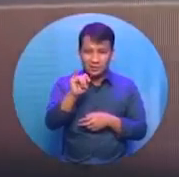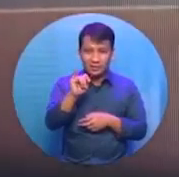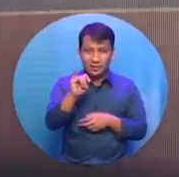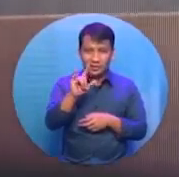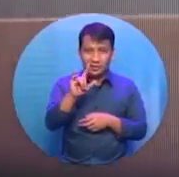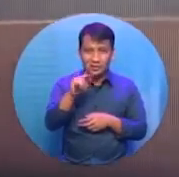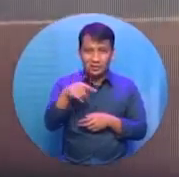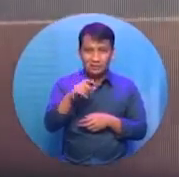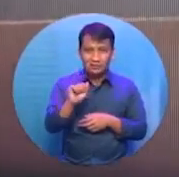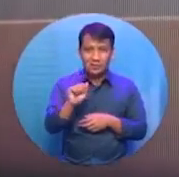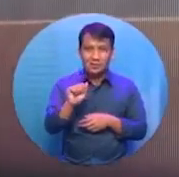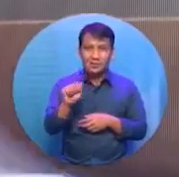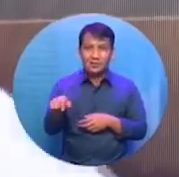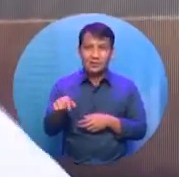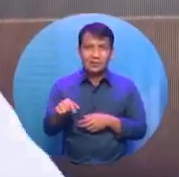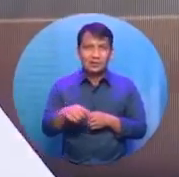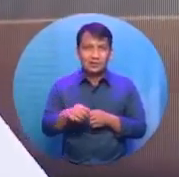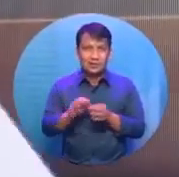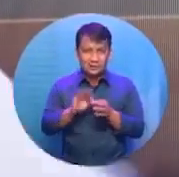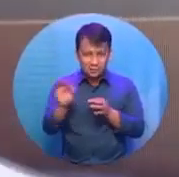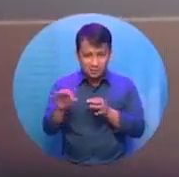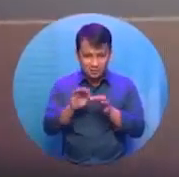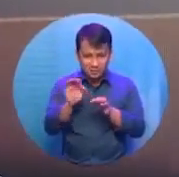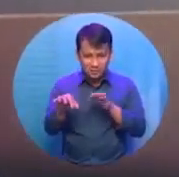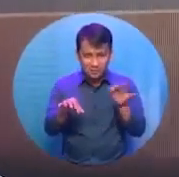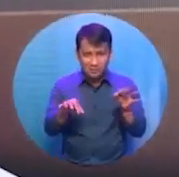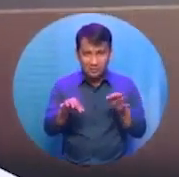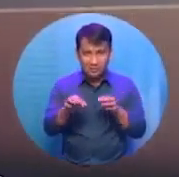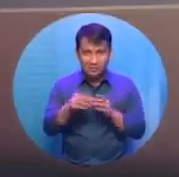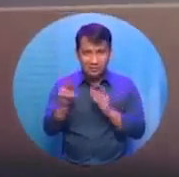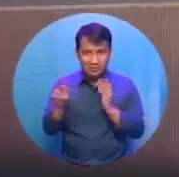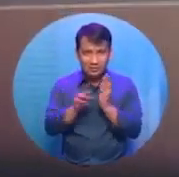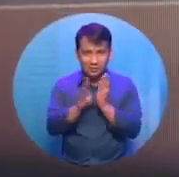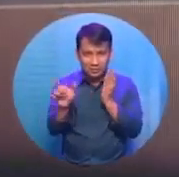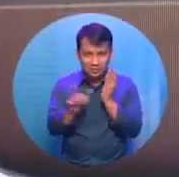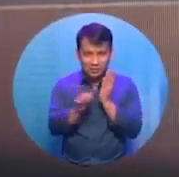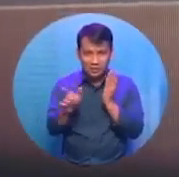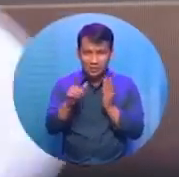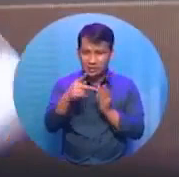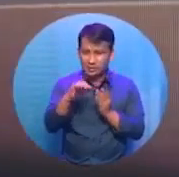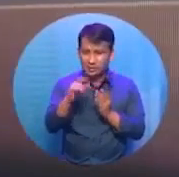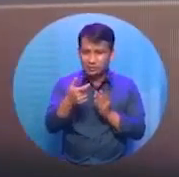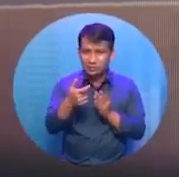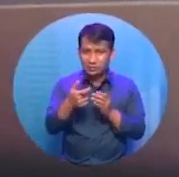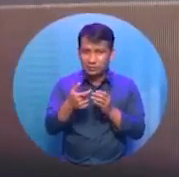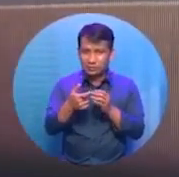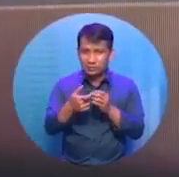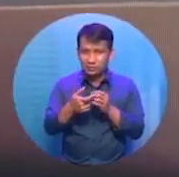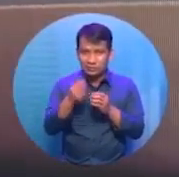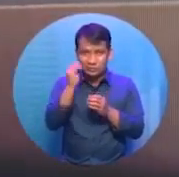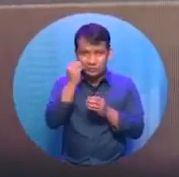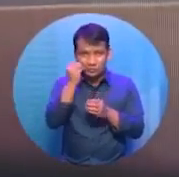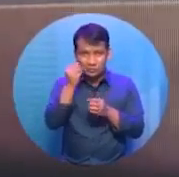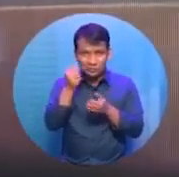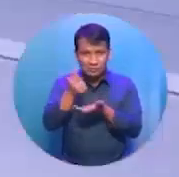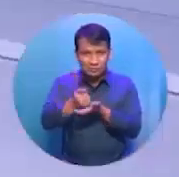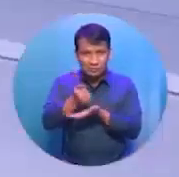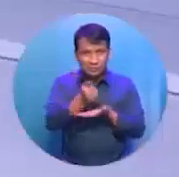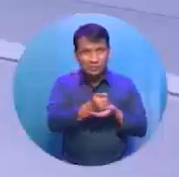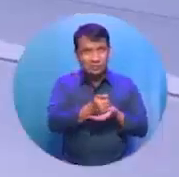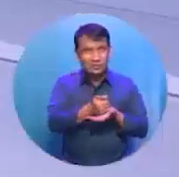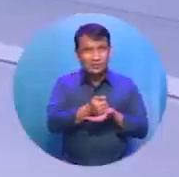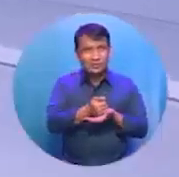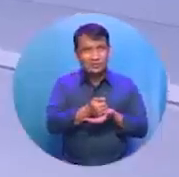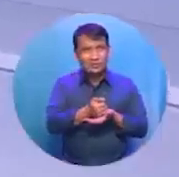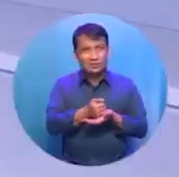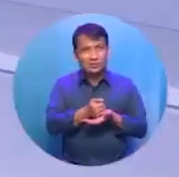sahog? Talbos ng kamote? Ano po, talbos ng kangkong? Opo. Tapos sibuyas, kamatis, bawang. Opo. Oh, sabi sa'yo.